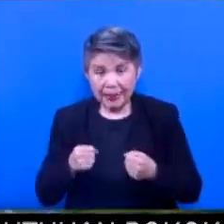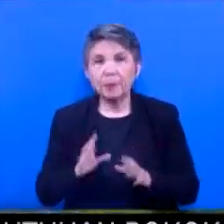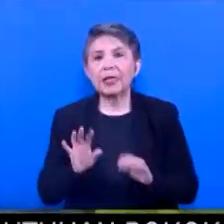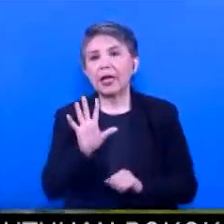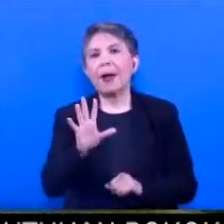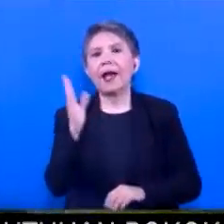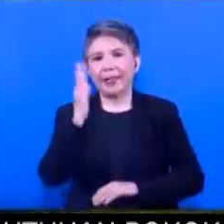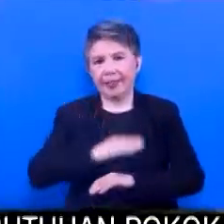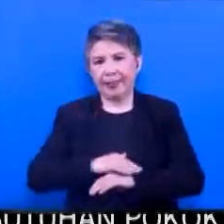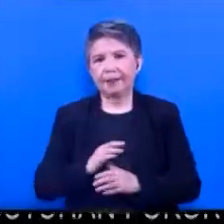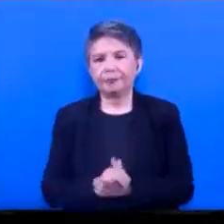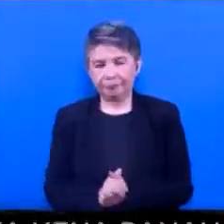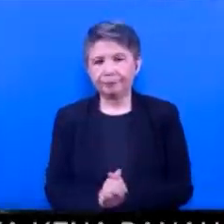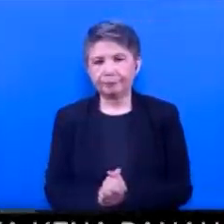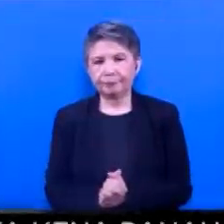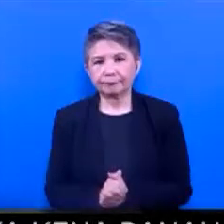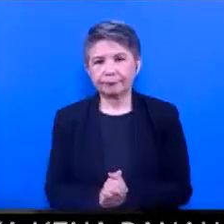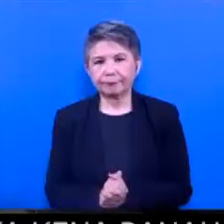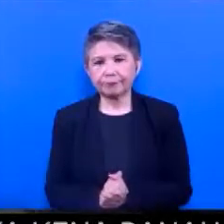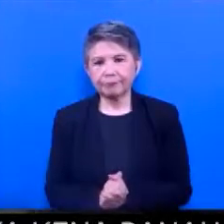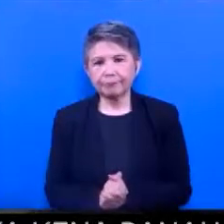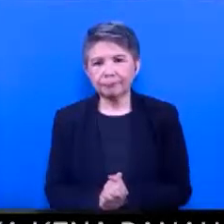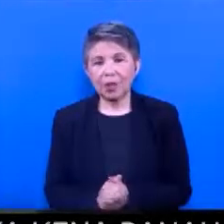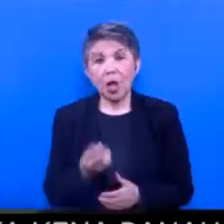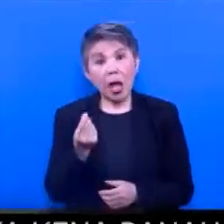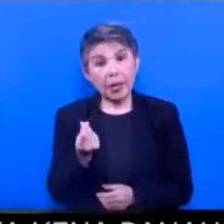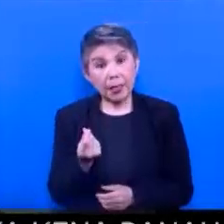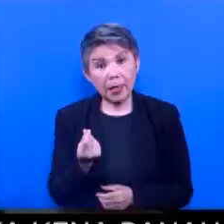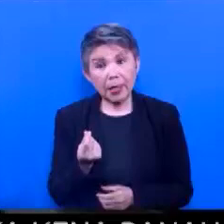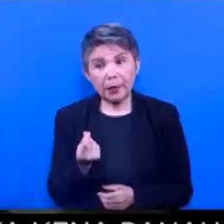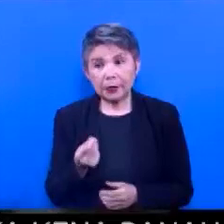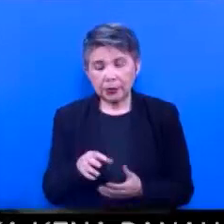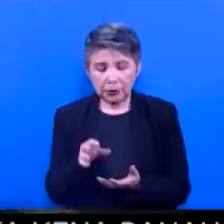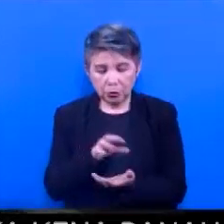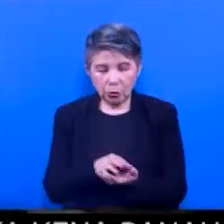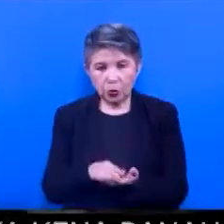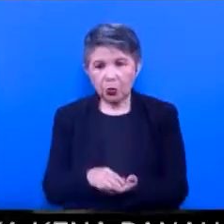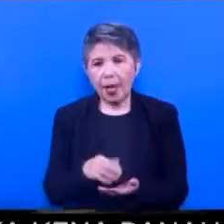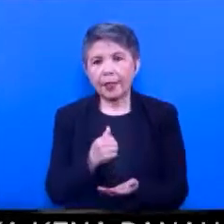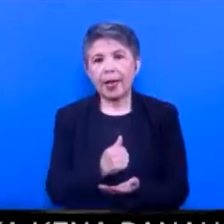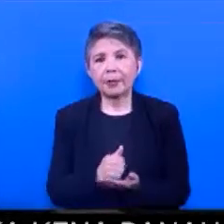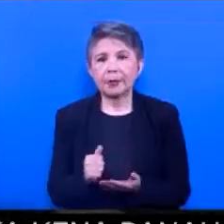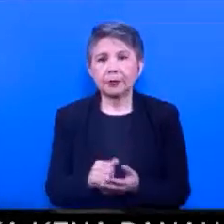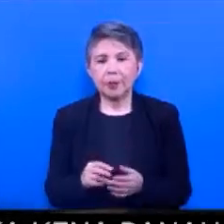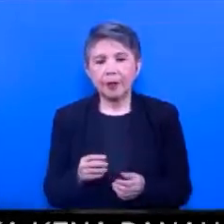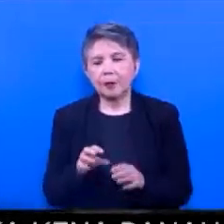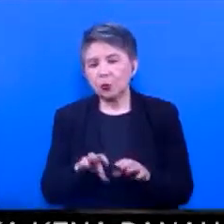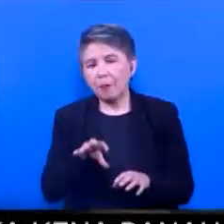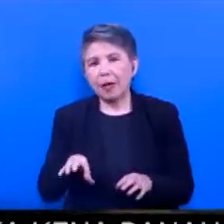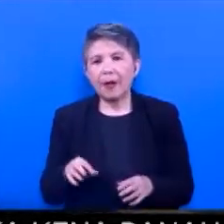5 hari. Awet ya. Kalau soal harga, ya ini juga tradisional, kemudian bahan-bahannya